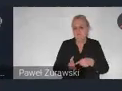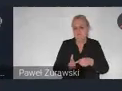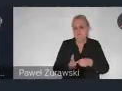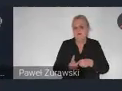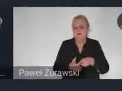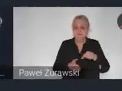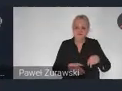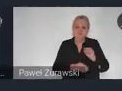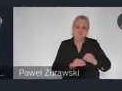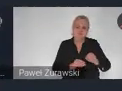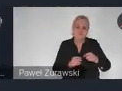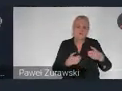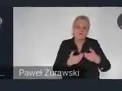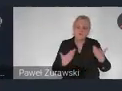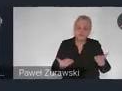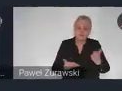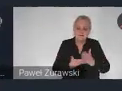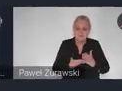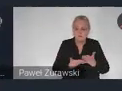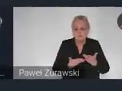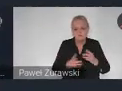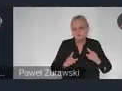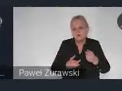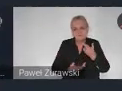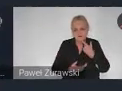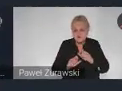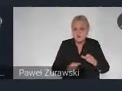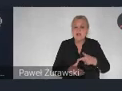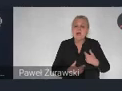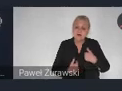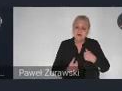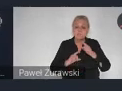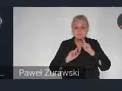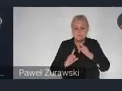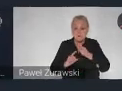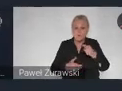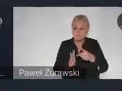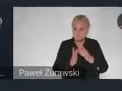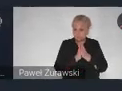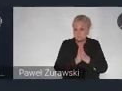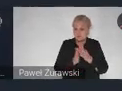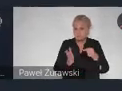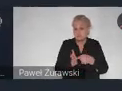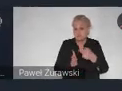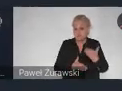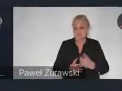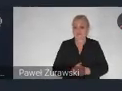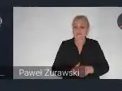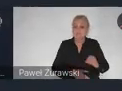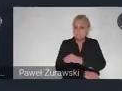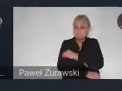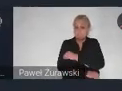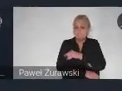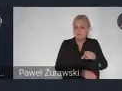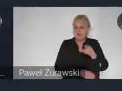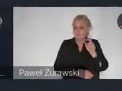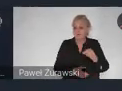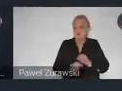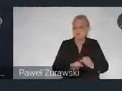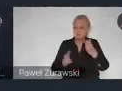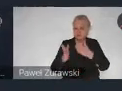webinarium natomiast bardzo Zachęcam do zapoznania się z materiałami które